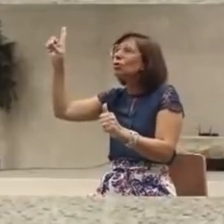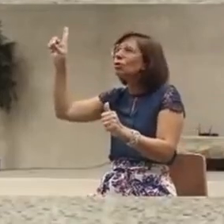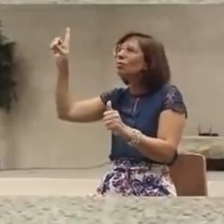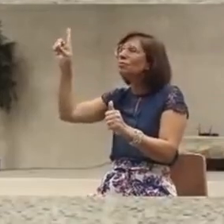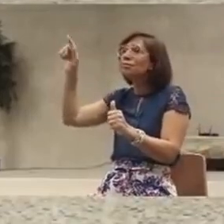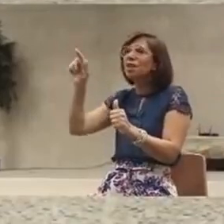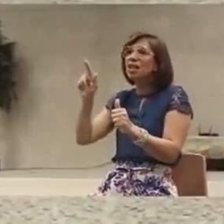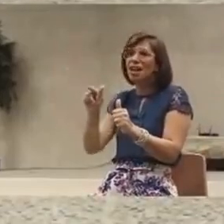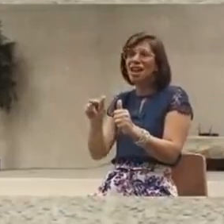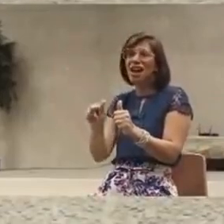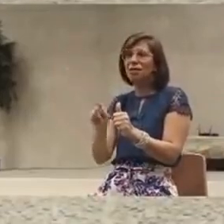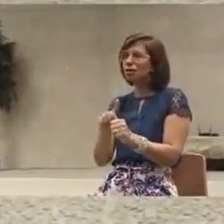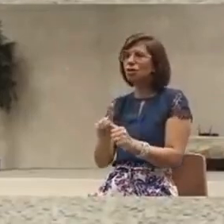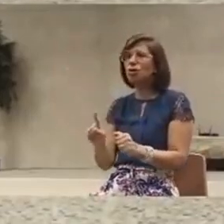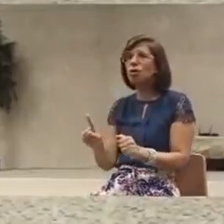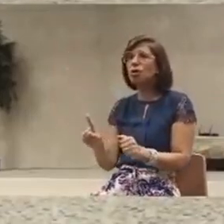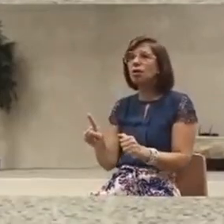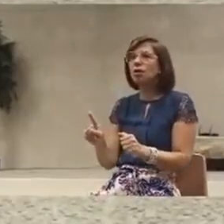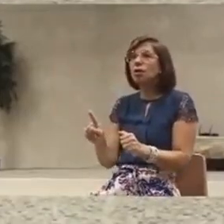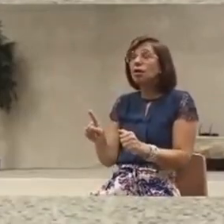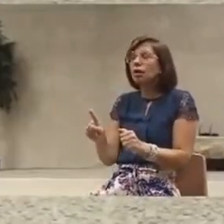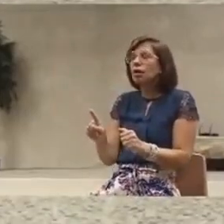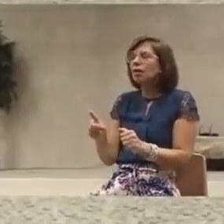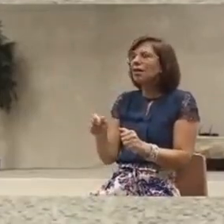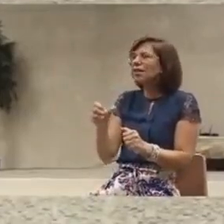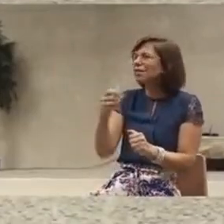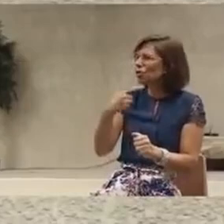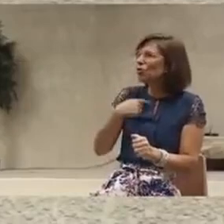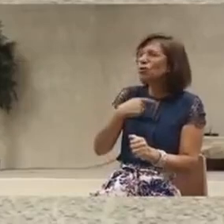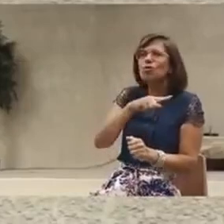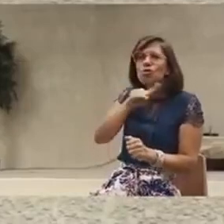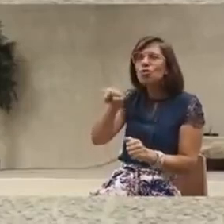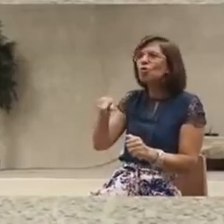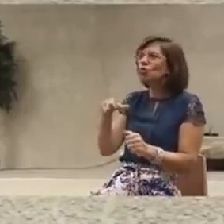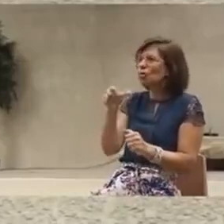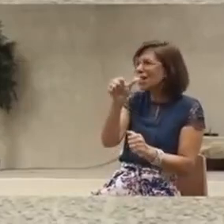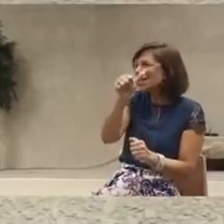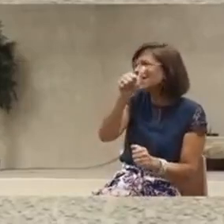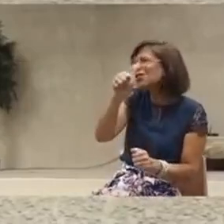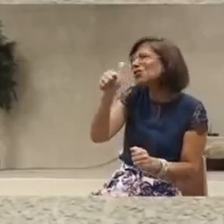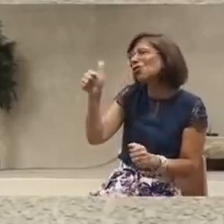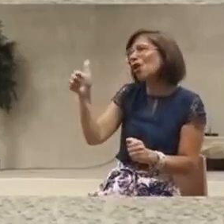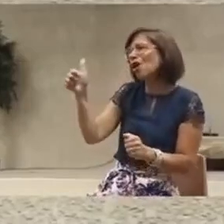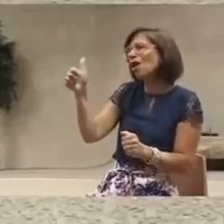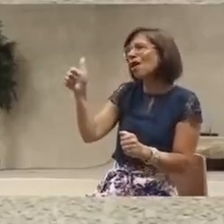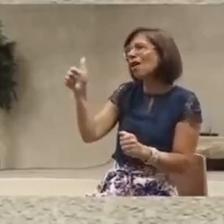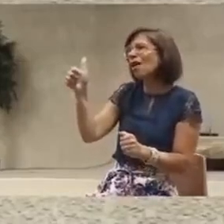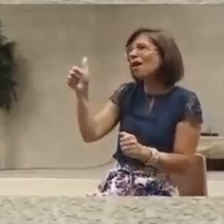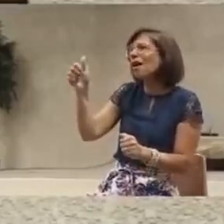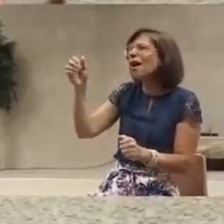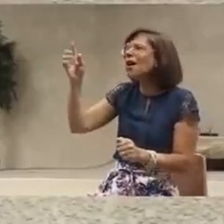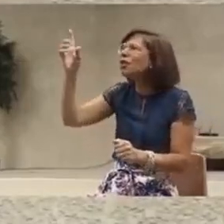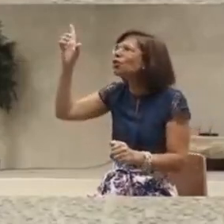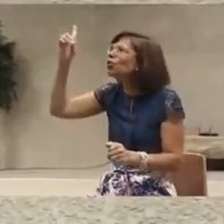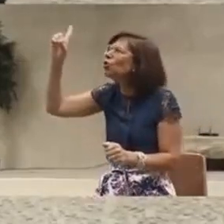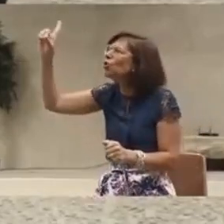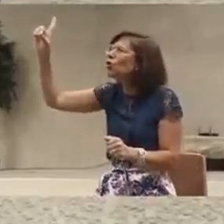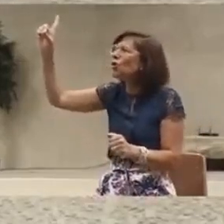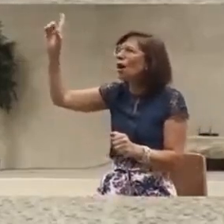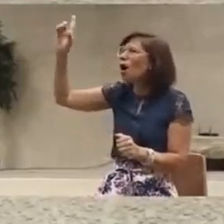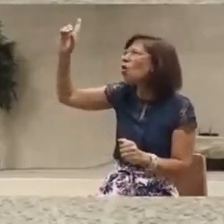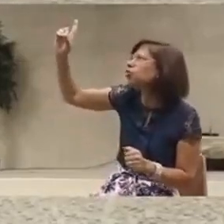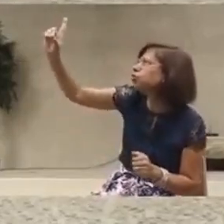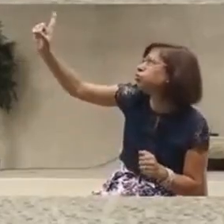La solitude et Dieu semble insaisissable. Il peut y avoir des souffrances morales, il peut y